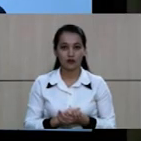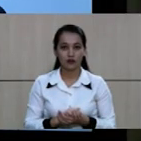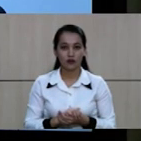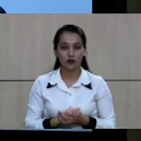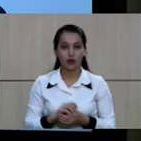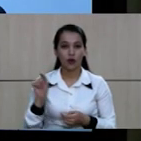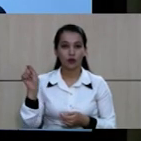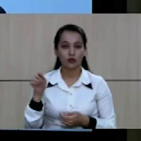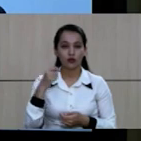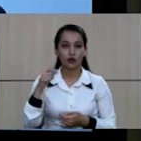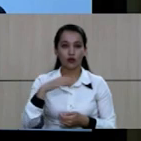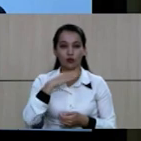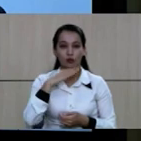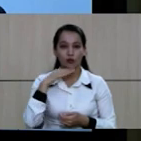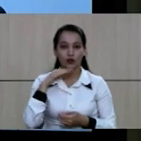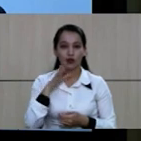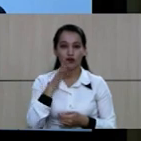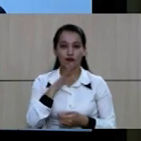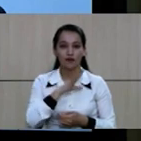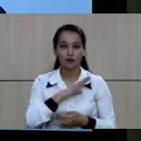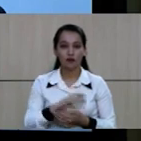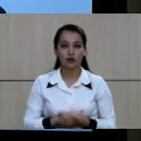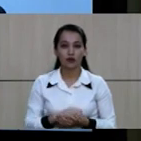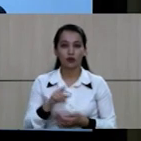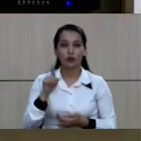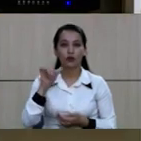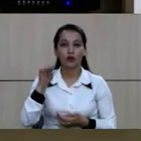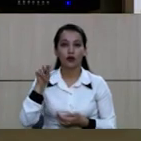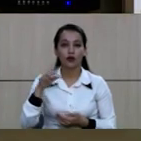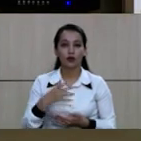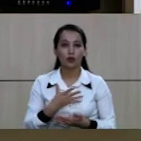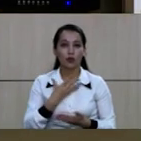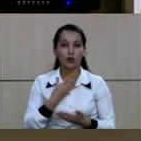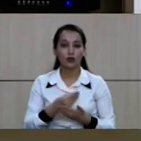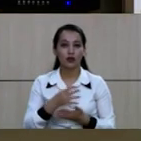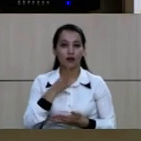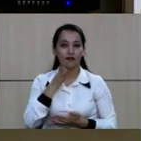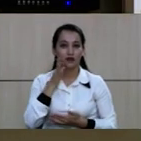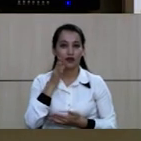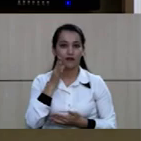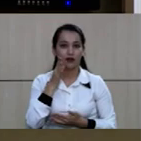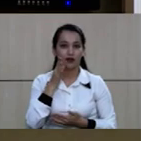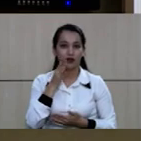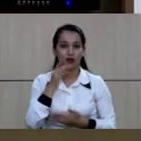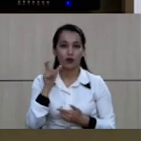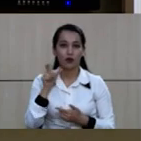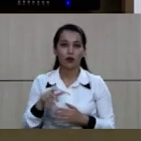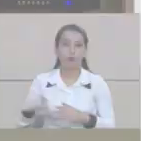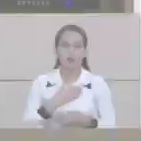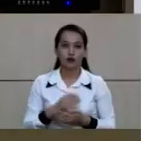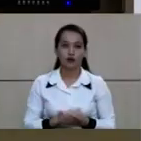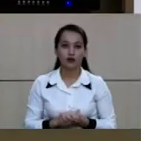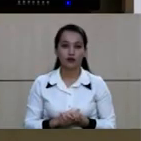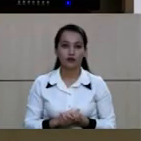урушлар кўпайган бир пайтга тўғри келади. Демак, Гулханий ўз пайтидаги, ўз замонасидаги халқларнинг,